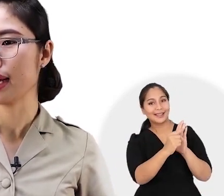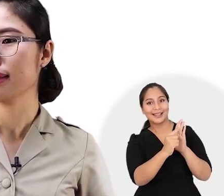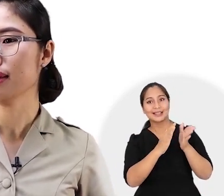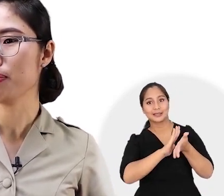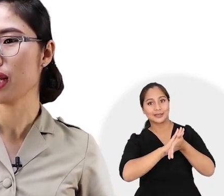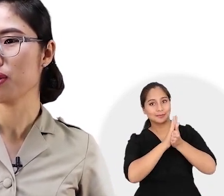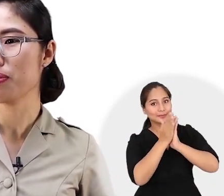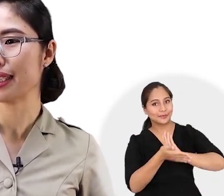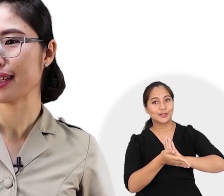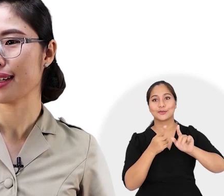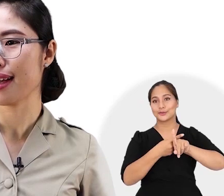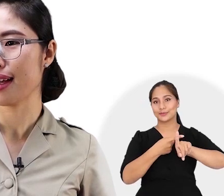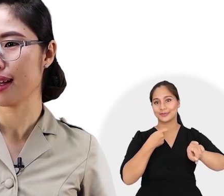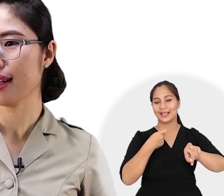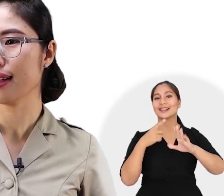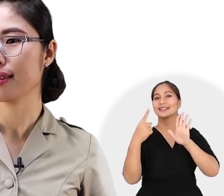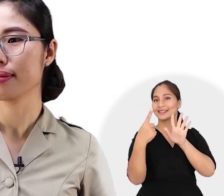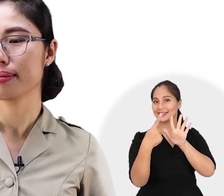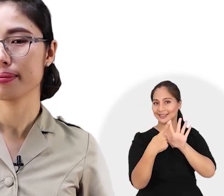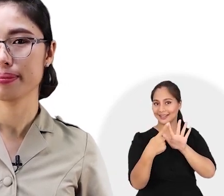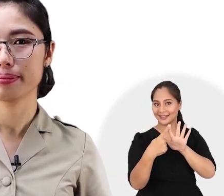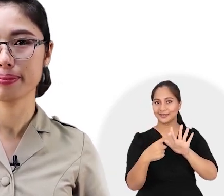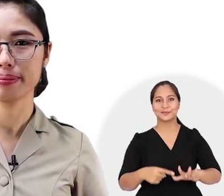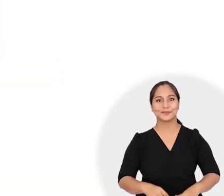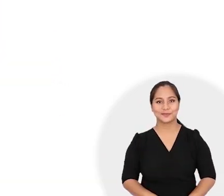ไม้กันเปลี่ยนฮู้มาจากสระอะ